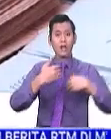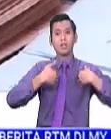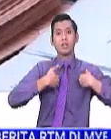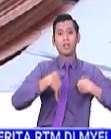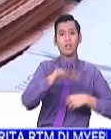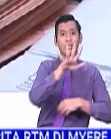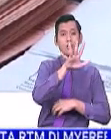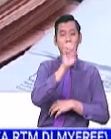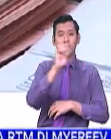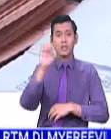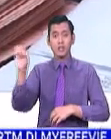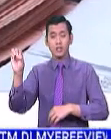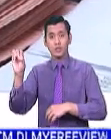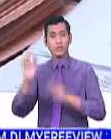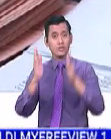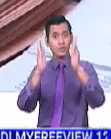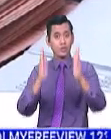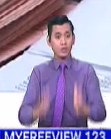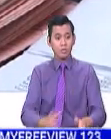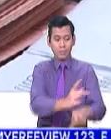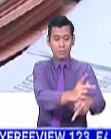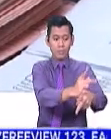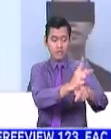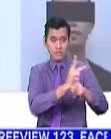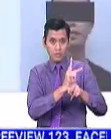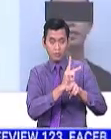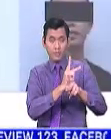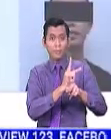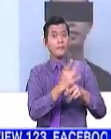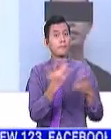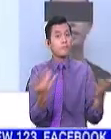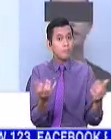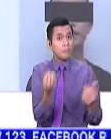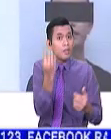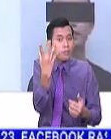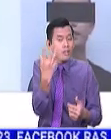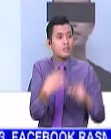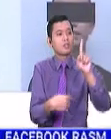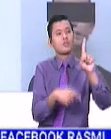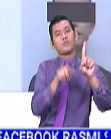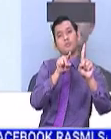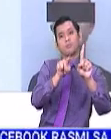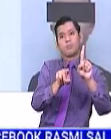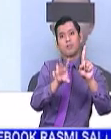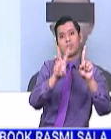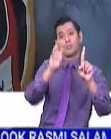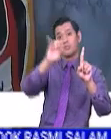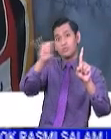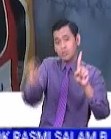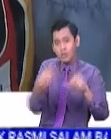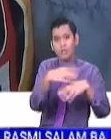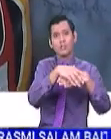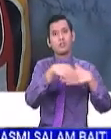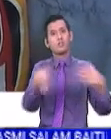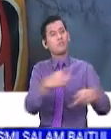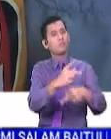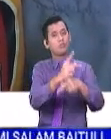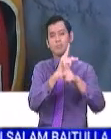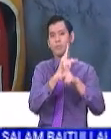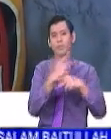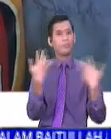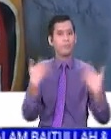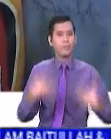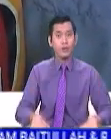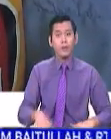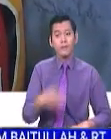jumlah keseluruhan pinjaman melibatkan anggaran sebanyak satu perbulan satu juta Ringgit pelbagai barangan dirampas hasil